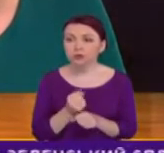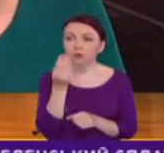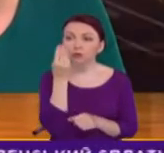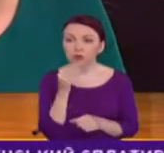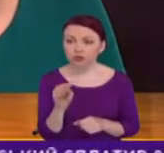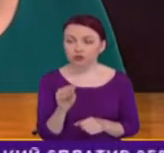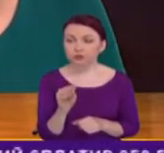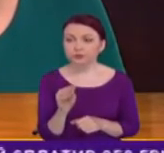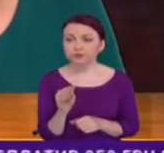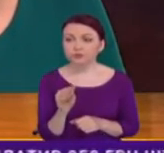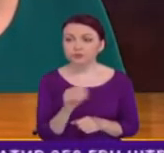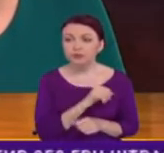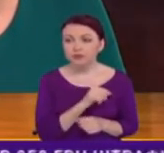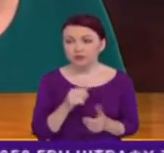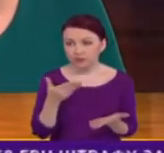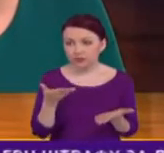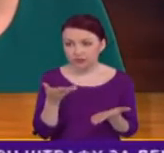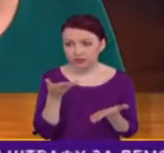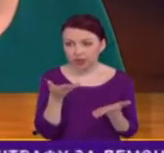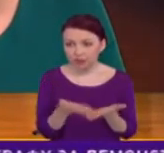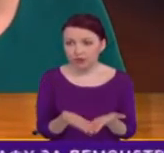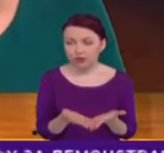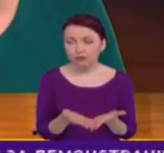покращити саме